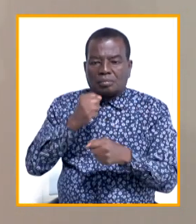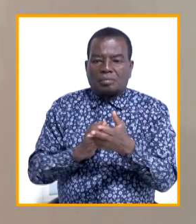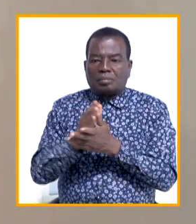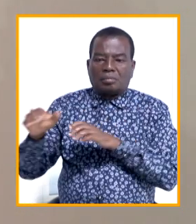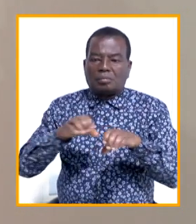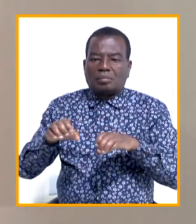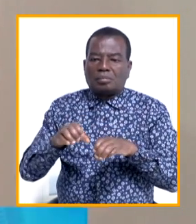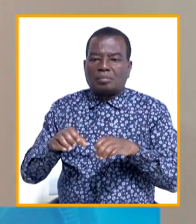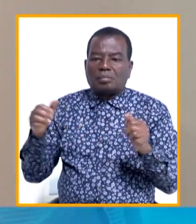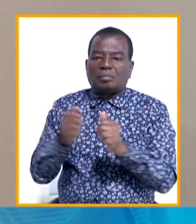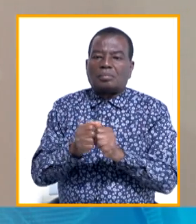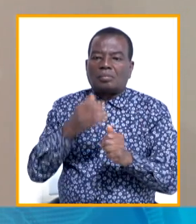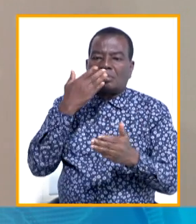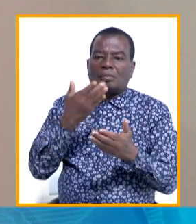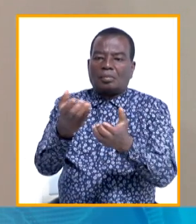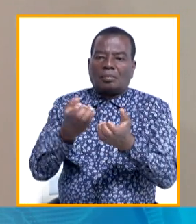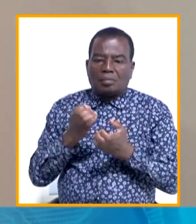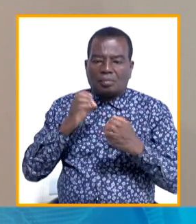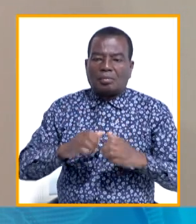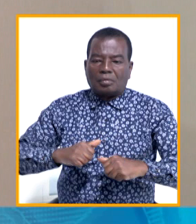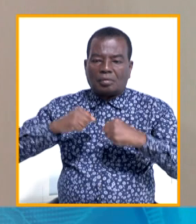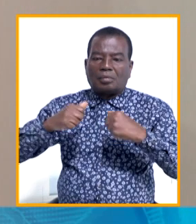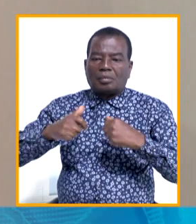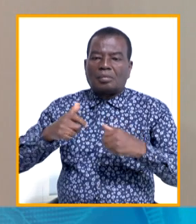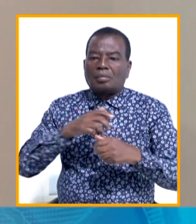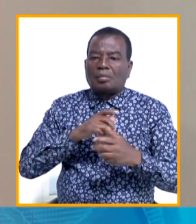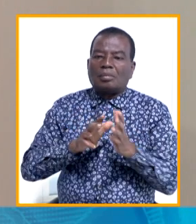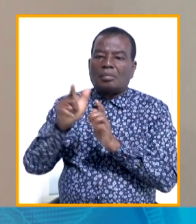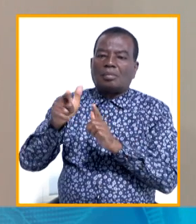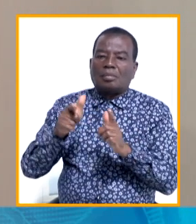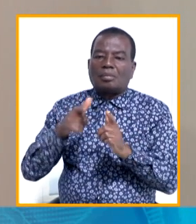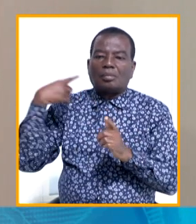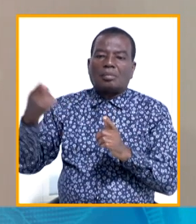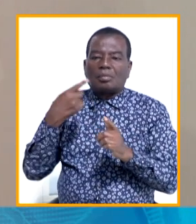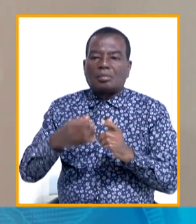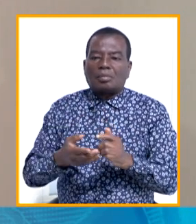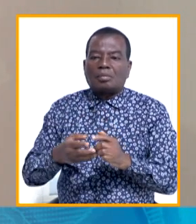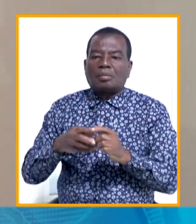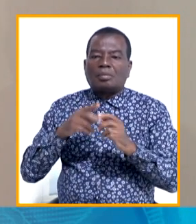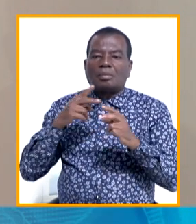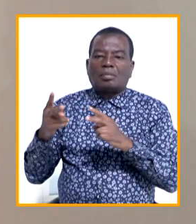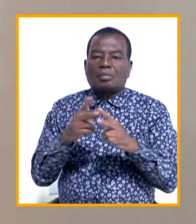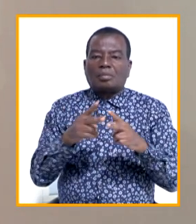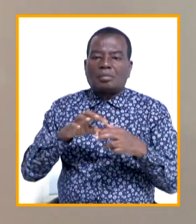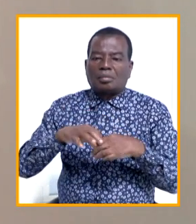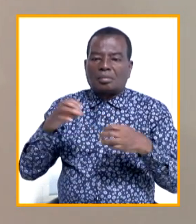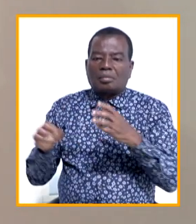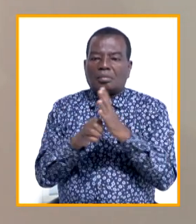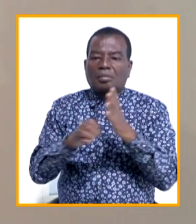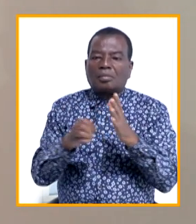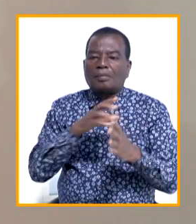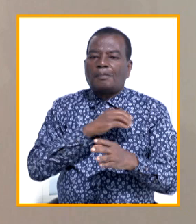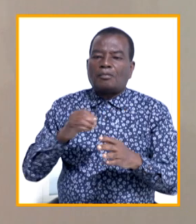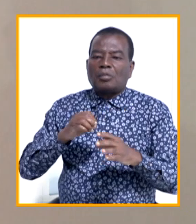fait avec une volonté forte de toujours contribuer à la vitalité de notre économie